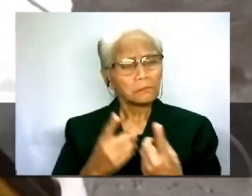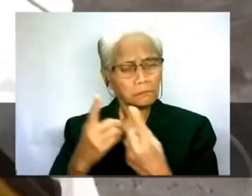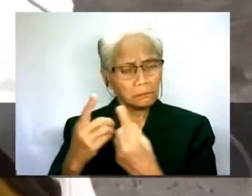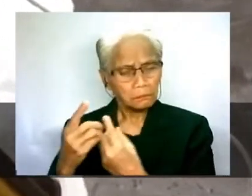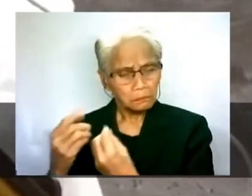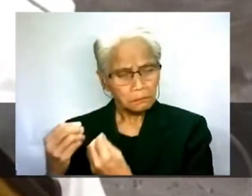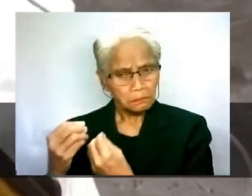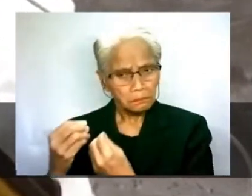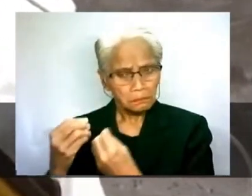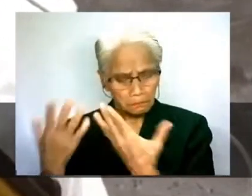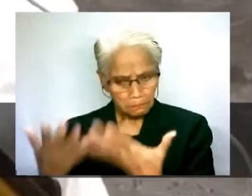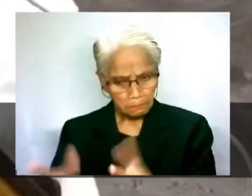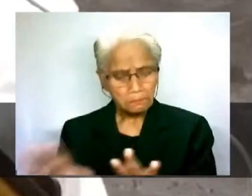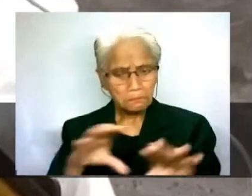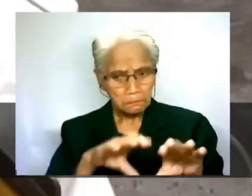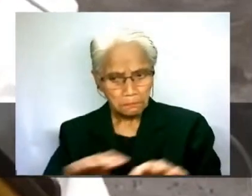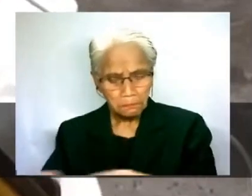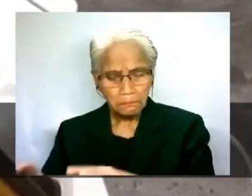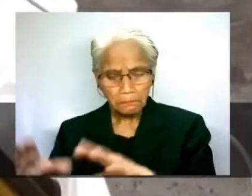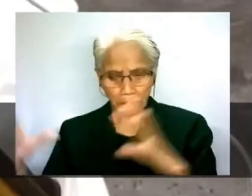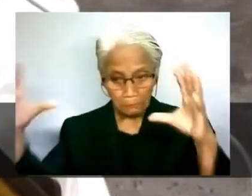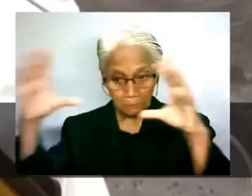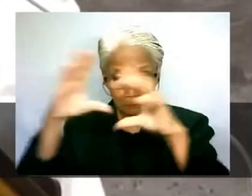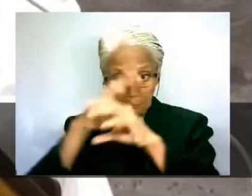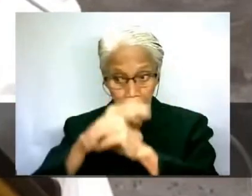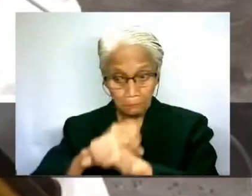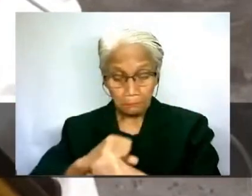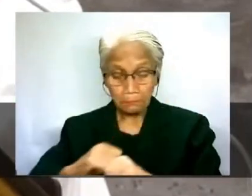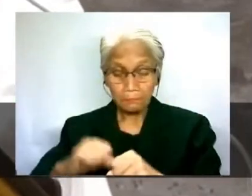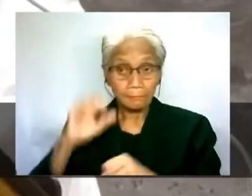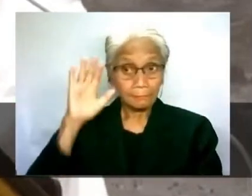nagtatapos sa Kanyang ipinangako.